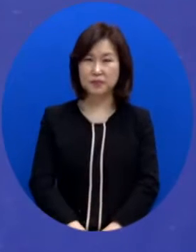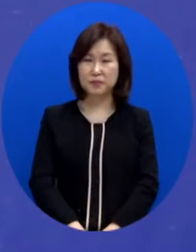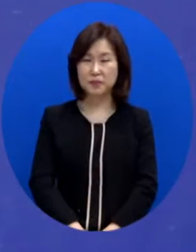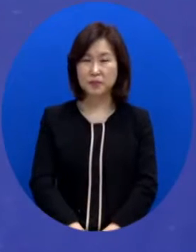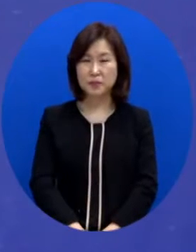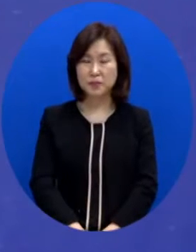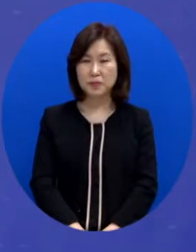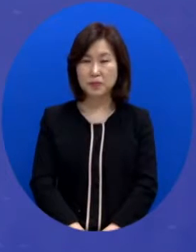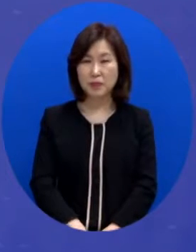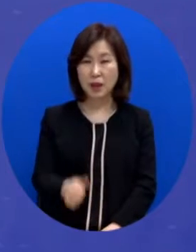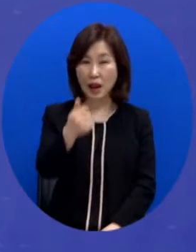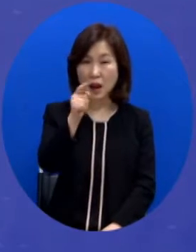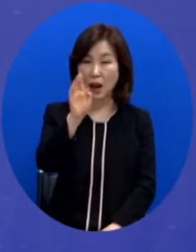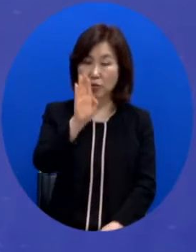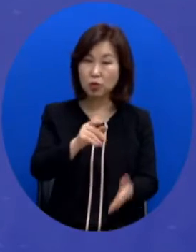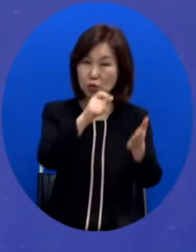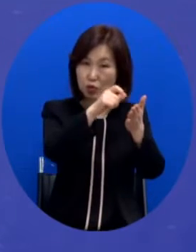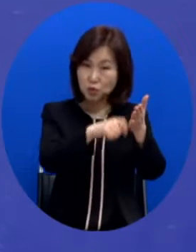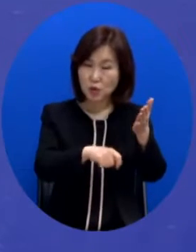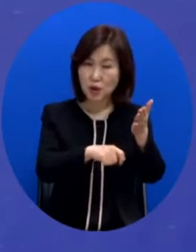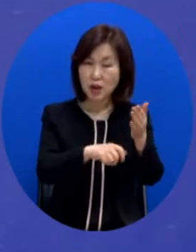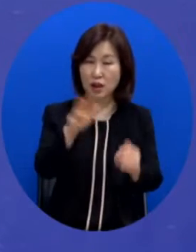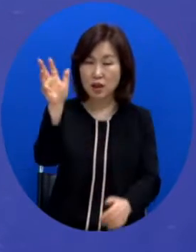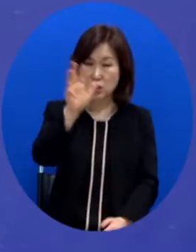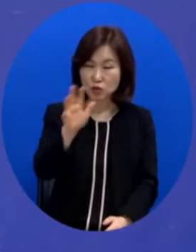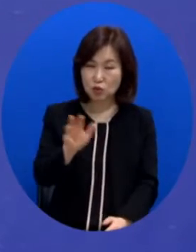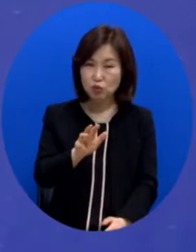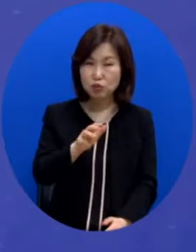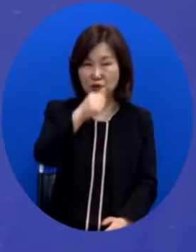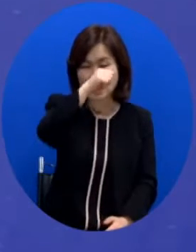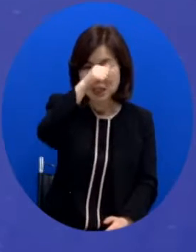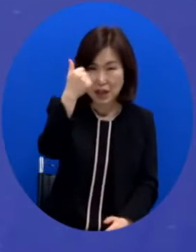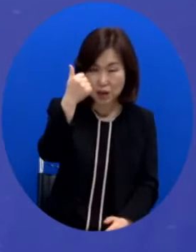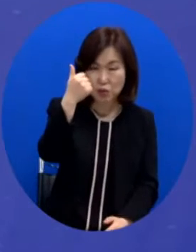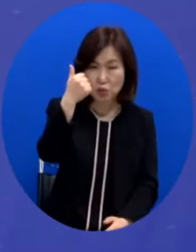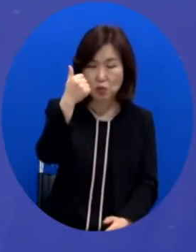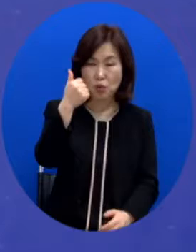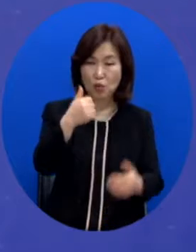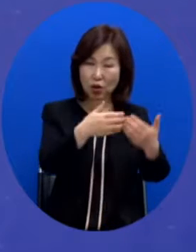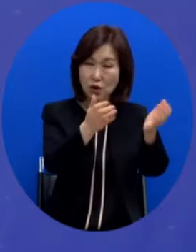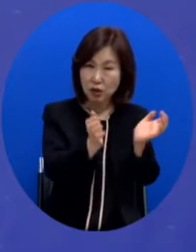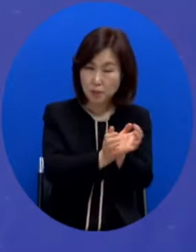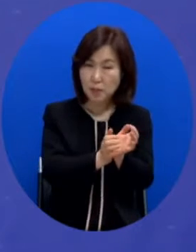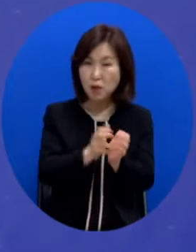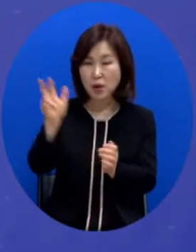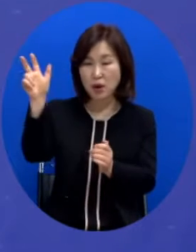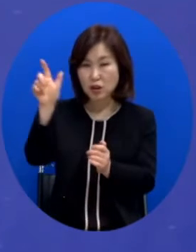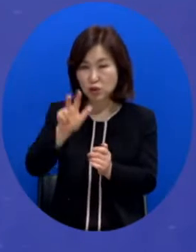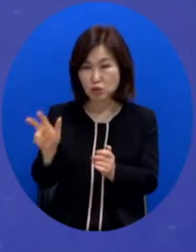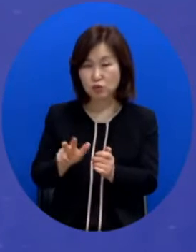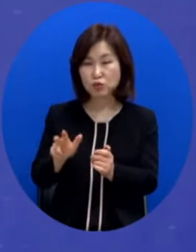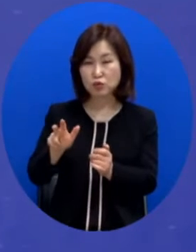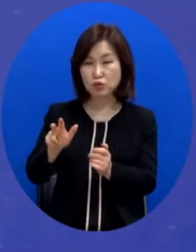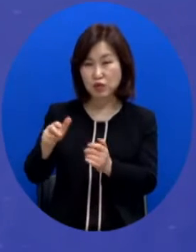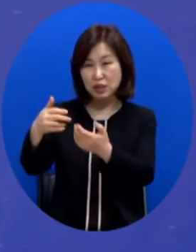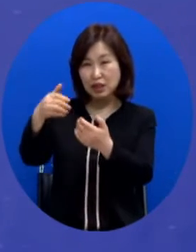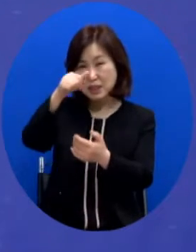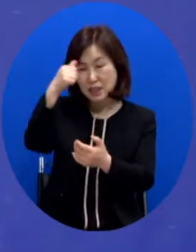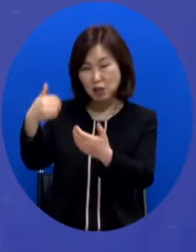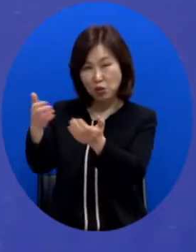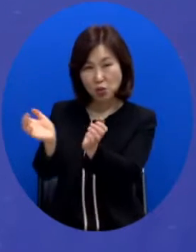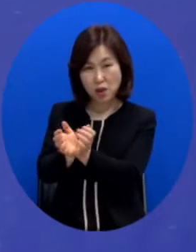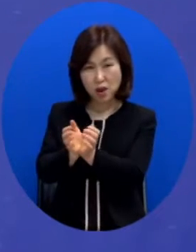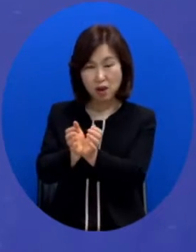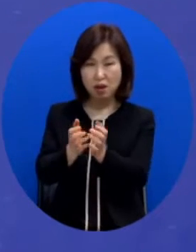대한예수교장로회 합동 총회의 전국 장로의 연합회와 합동 전국 장로 연합회가 18일 새 된 교회에서